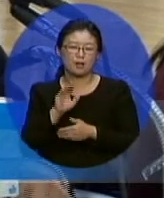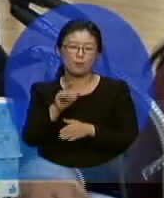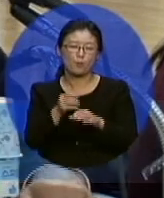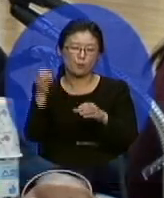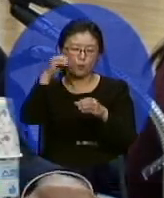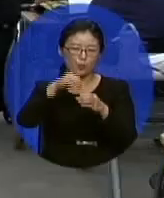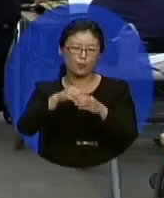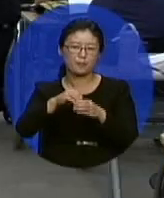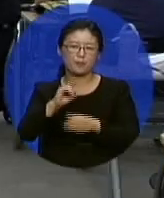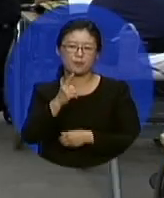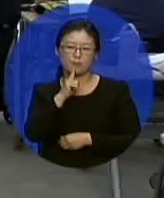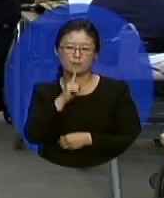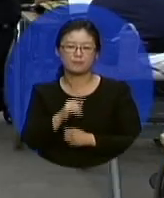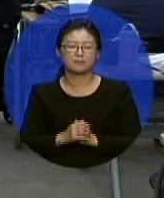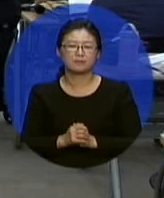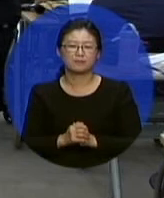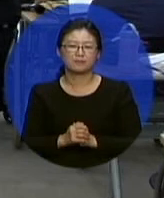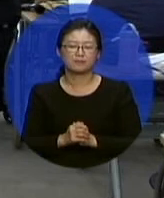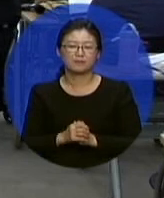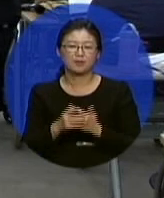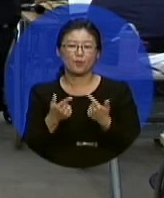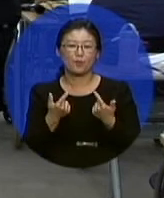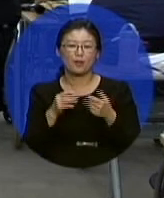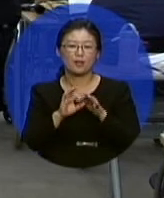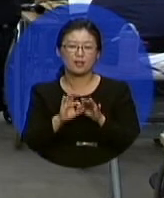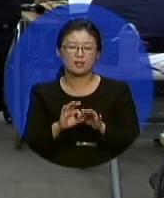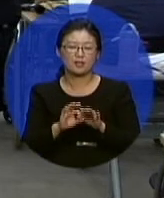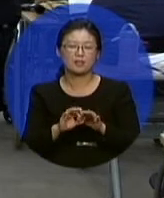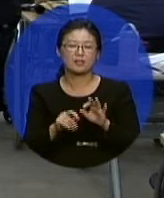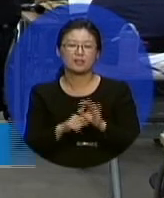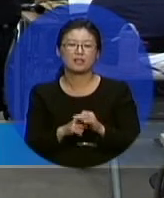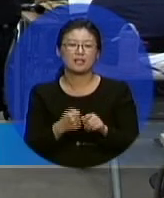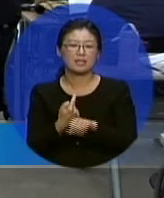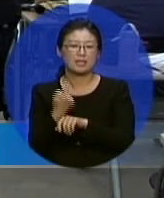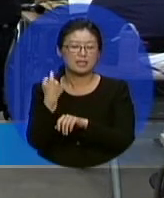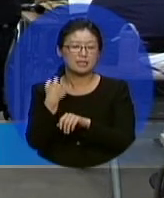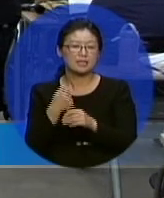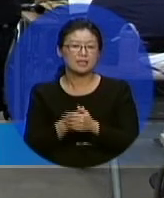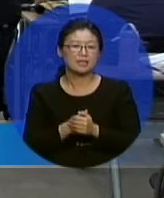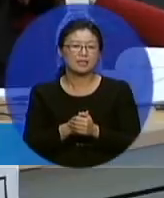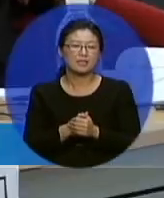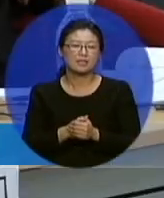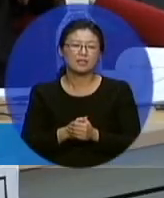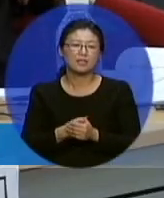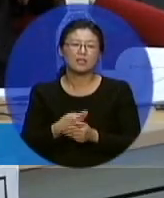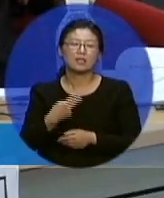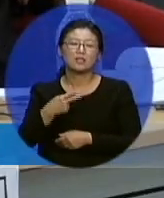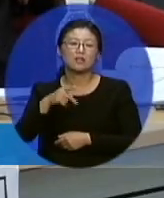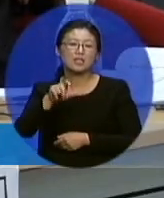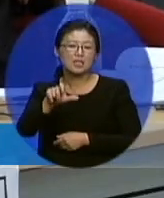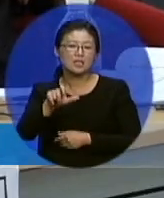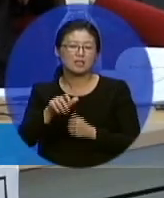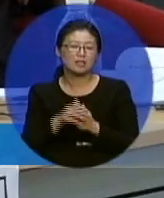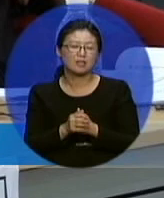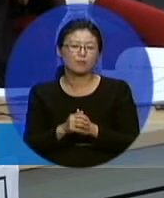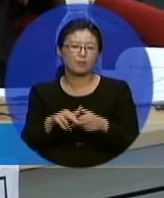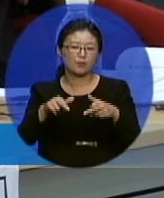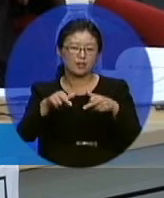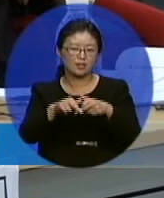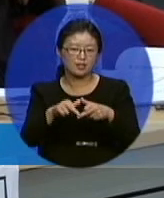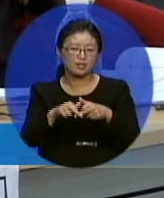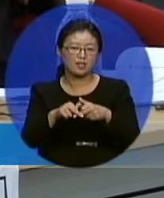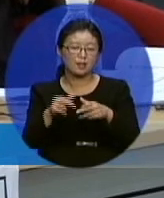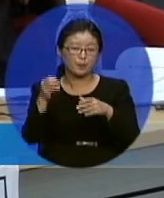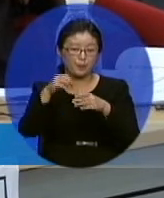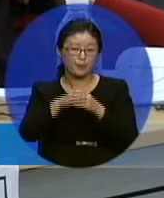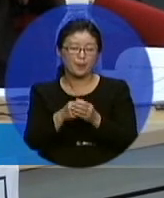된다. 특히 이와 관련해 지난달 23일 유엔 총회에서 2015년과 그 이후 장애 보완 개발